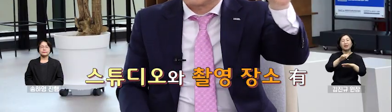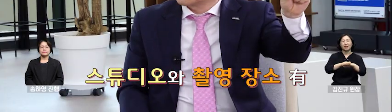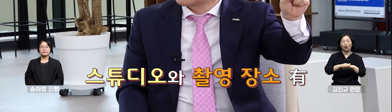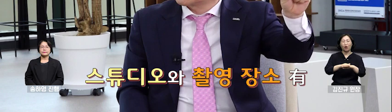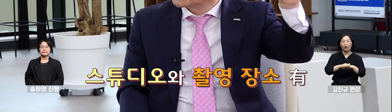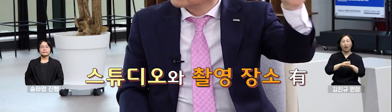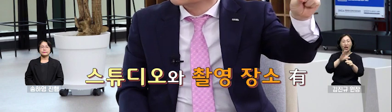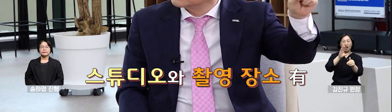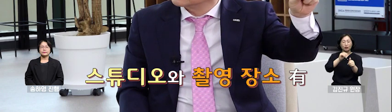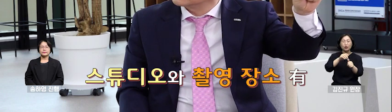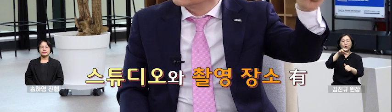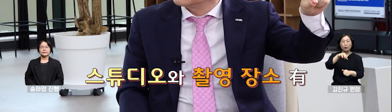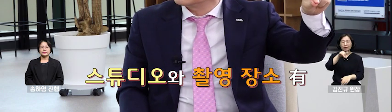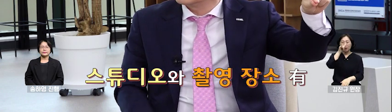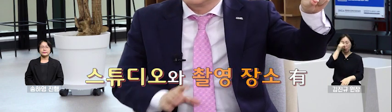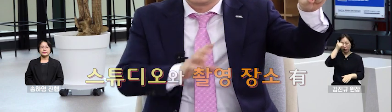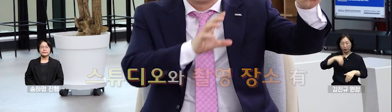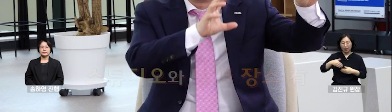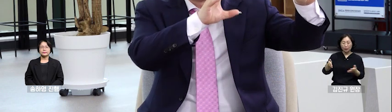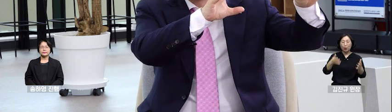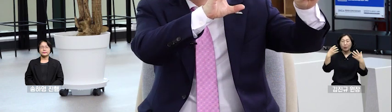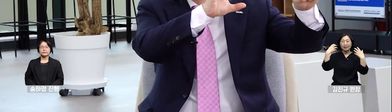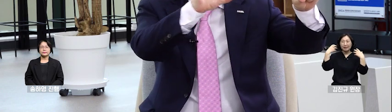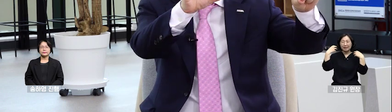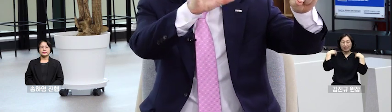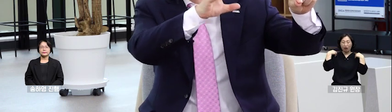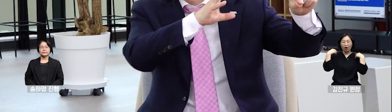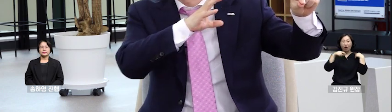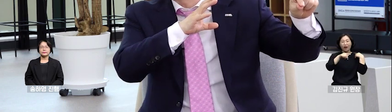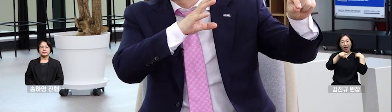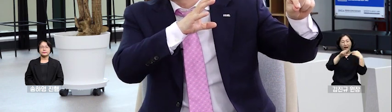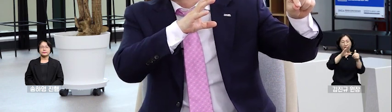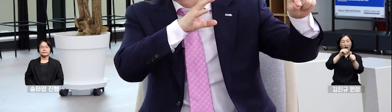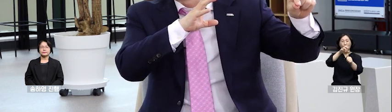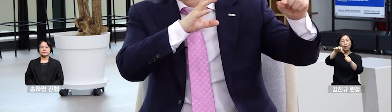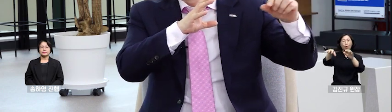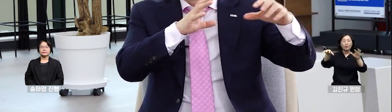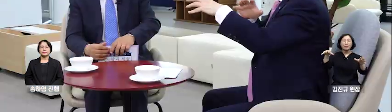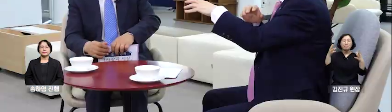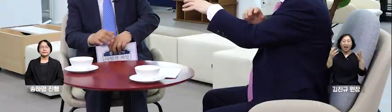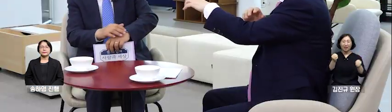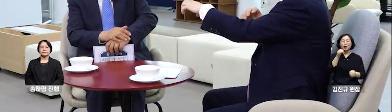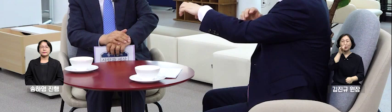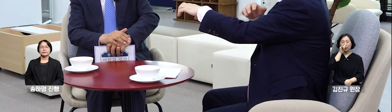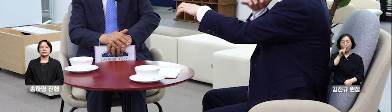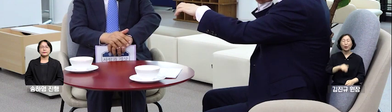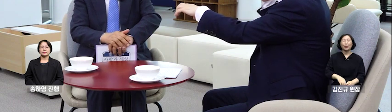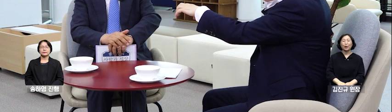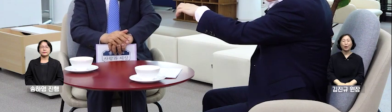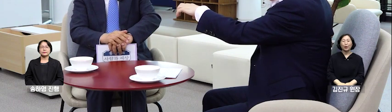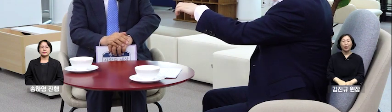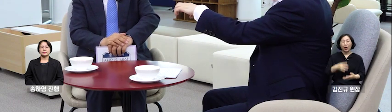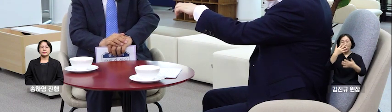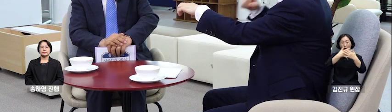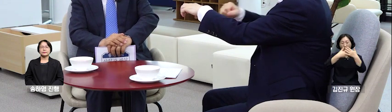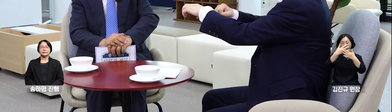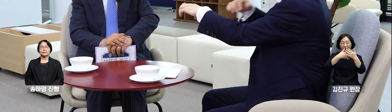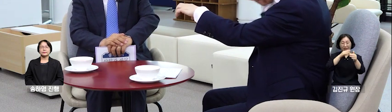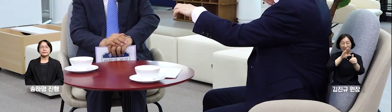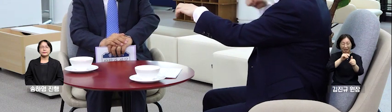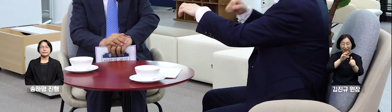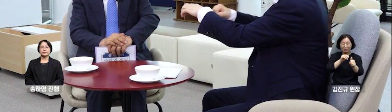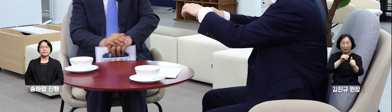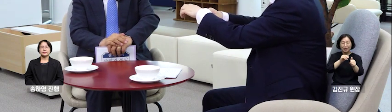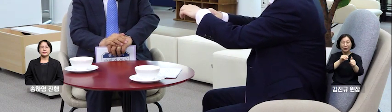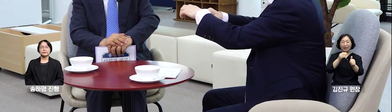충남 조 도청 이라든지 이런데 로켓이 할 수 있는 장소도 맛있으니까 뭐 그 다음에 아시겠지만 영화를 찍으로 스타들이